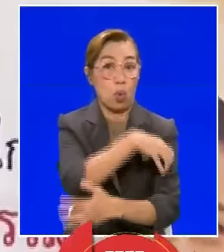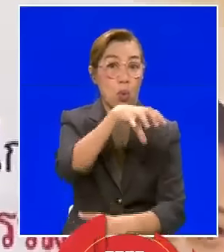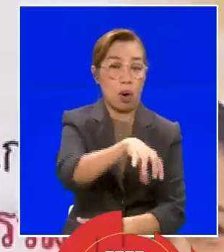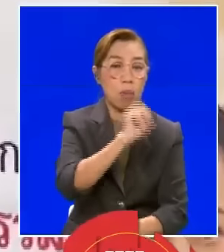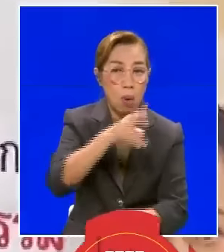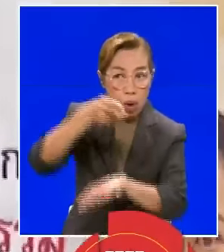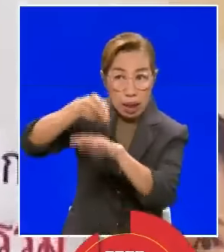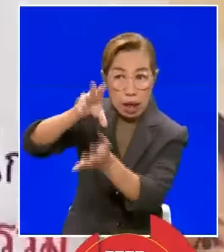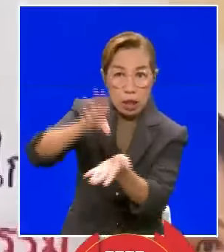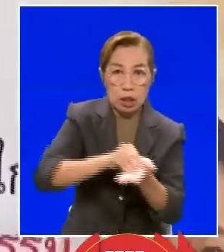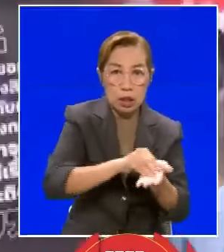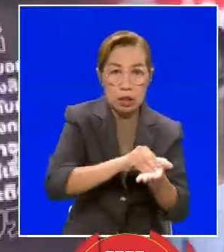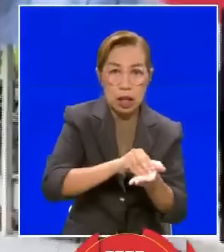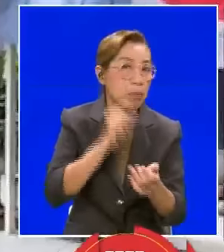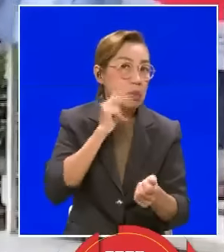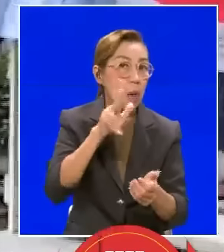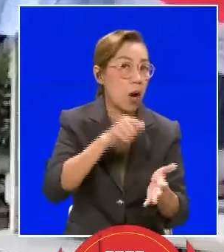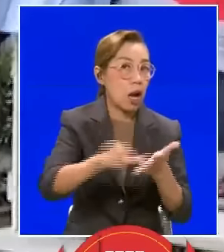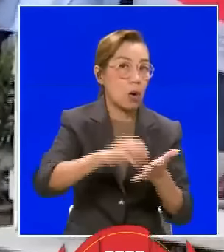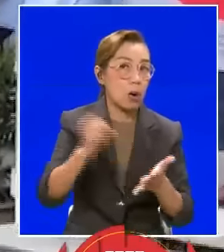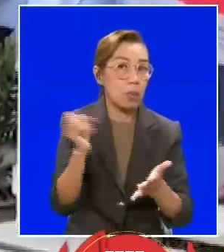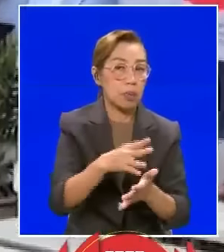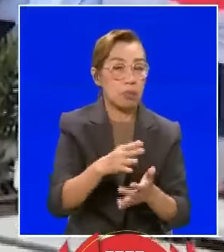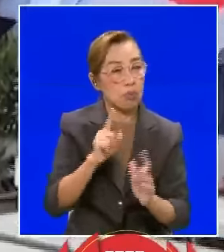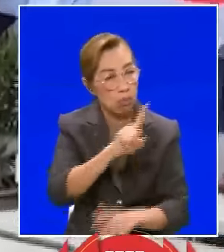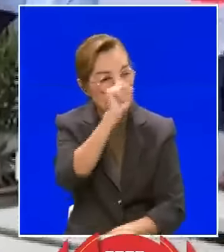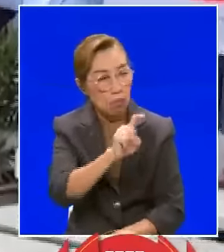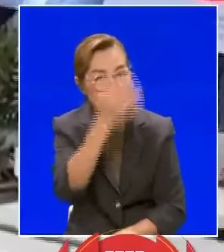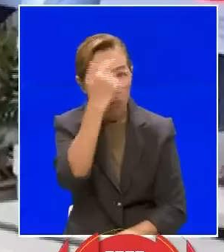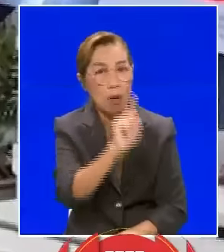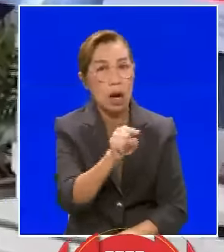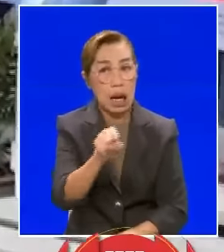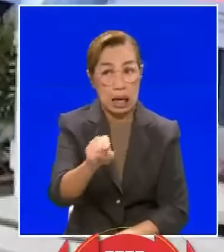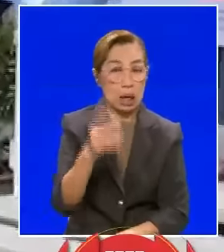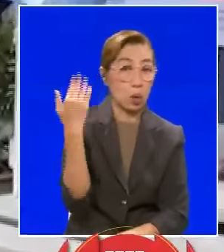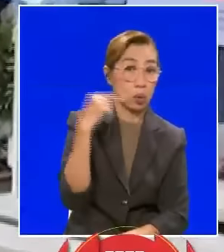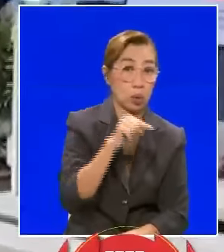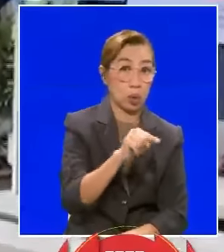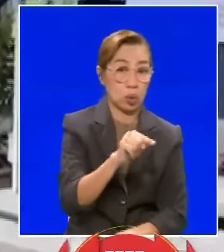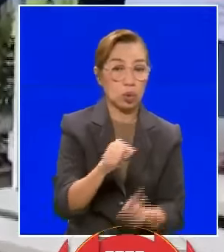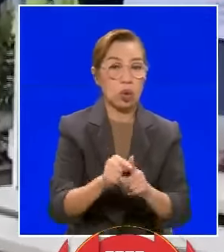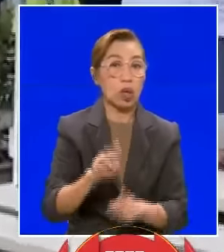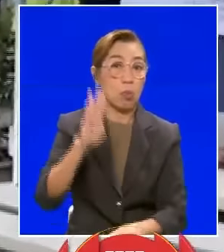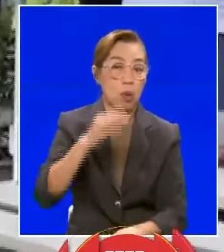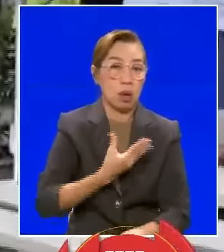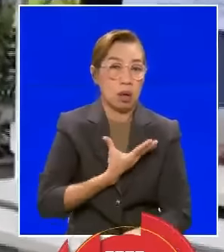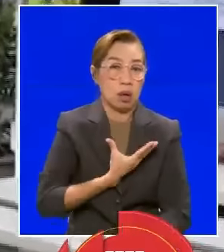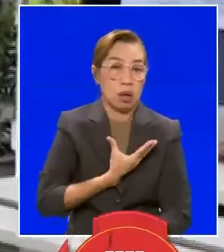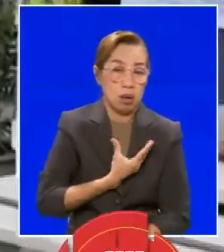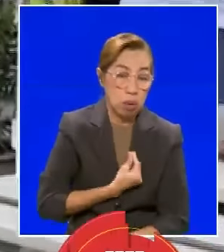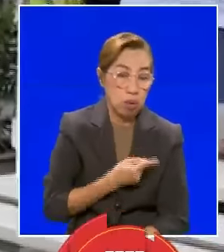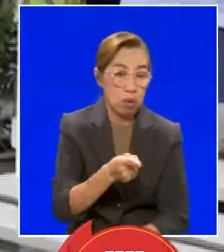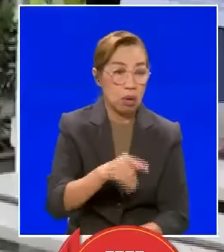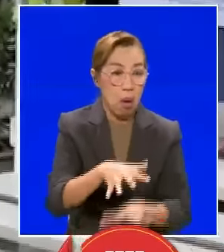พในกล้องวงจรปิดไว้เพียง3วันเท่านั้นแล้วก็ตั้งคำถามถึงขั้นตอนกู้ชีพของบุ้งนะคะบอกว่ารู้สึ